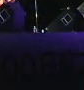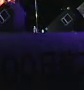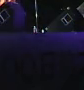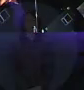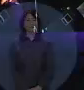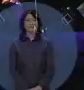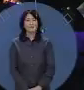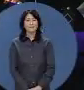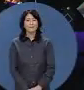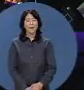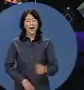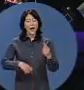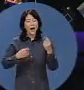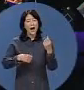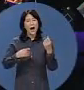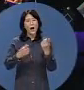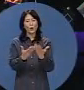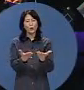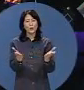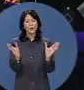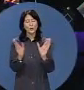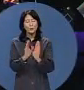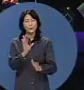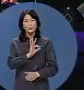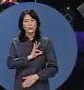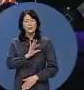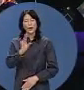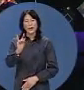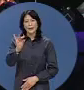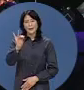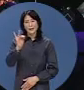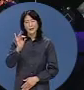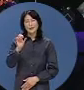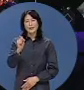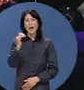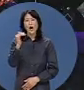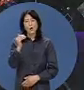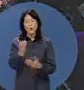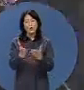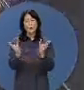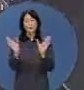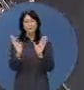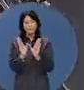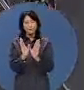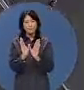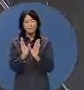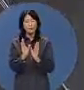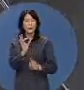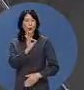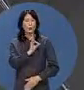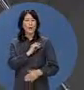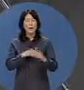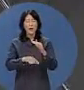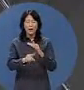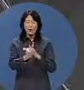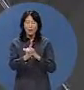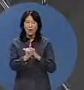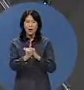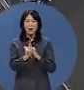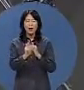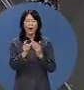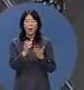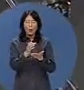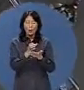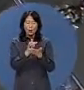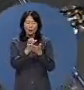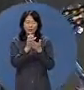最初のステージはアコースティックグループキッサコの皆さん。喫茶子とは禅の言葉で、